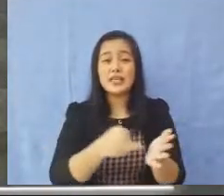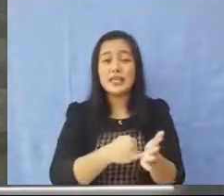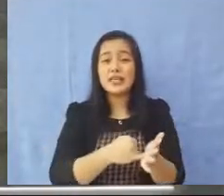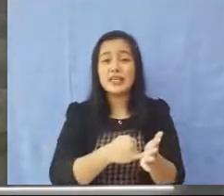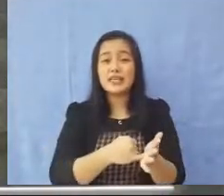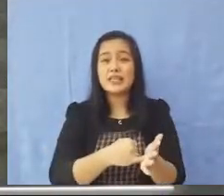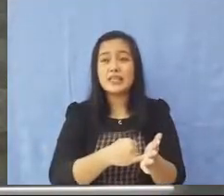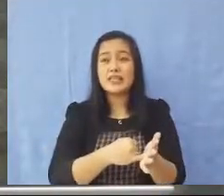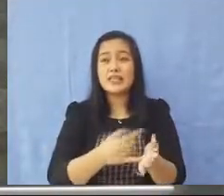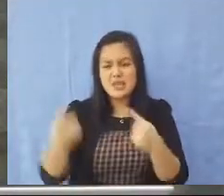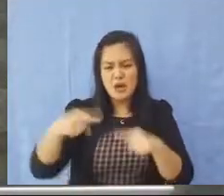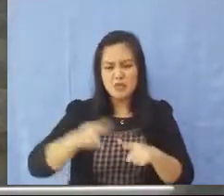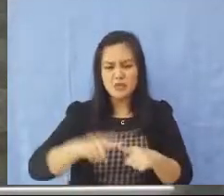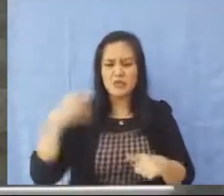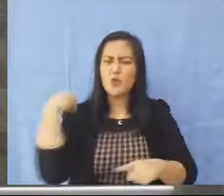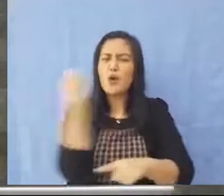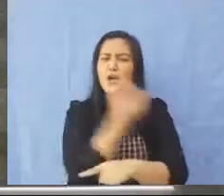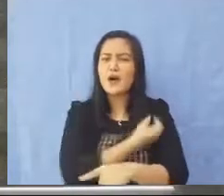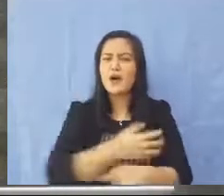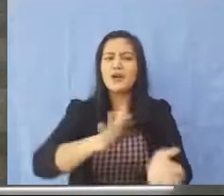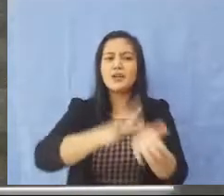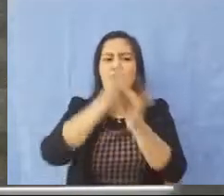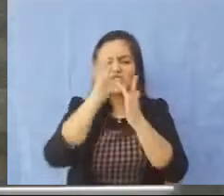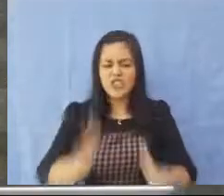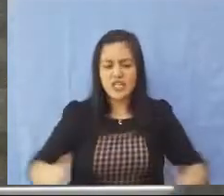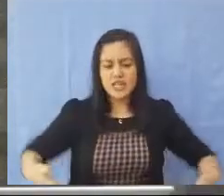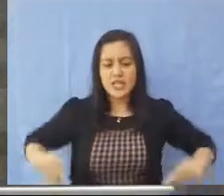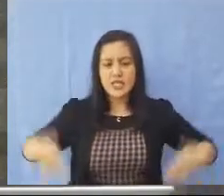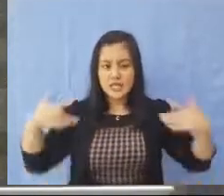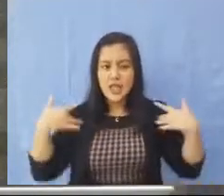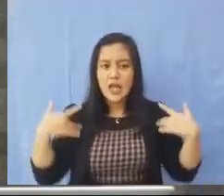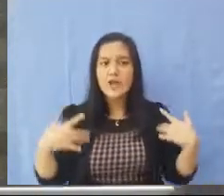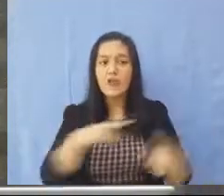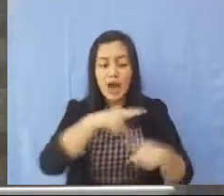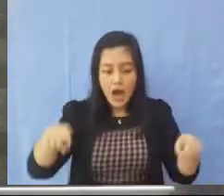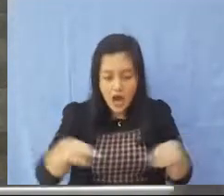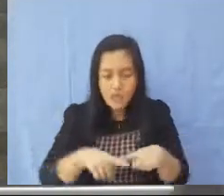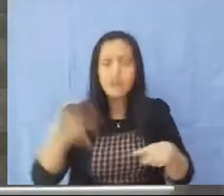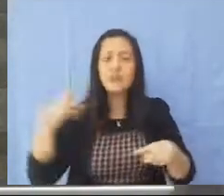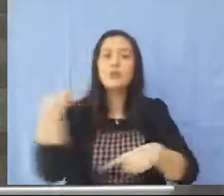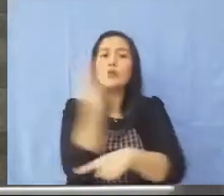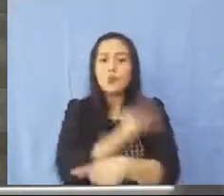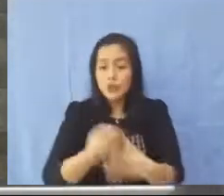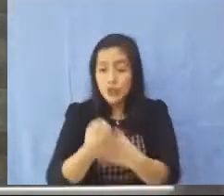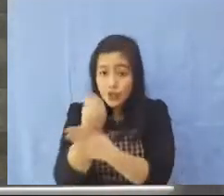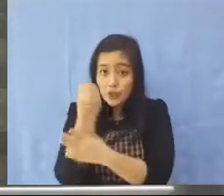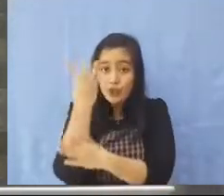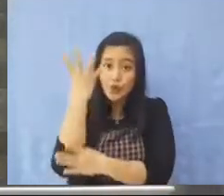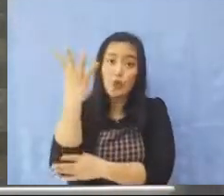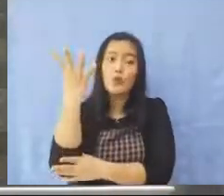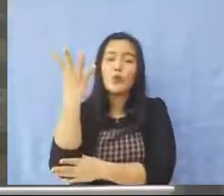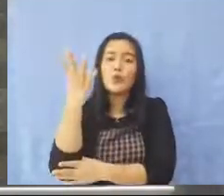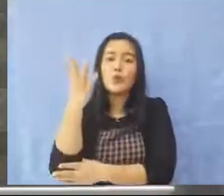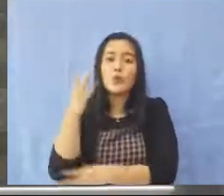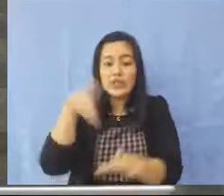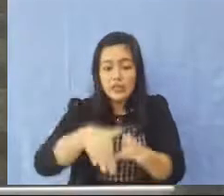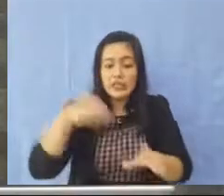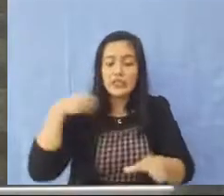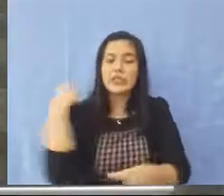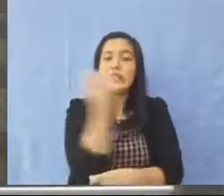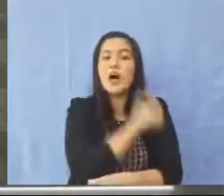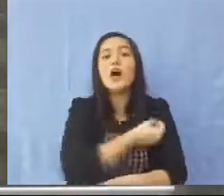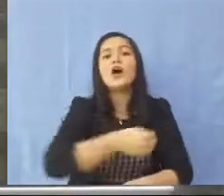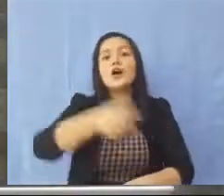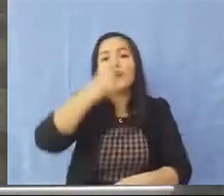at importante po sa ating paglago bilang isang Kristiyano. Alright? Nagsimula po tayo last Sunday sa book